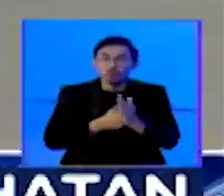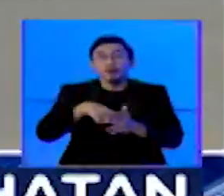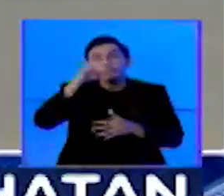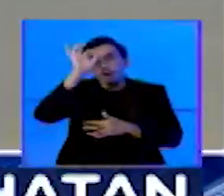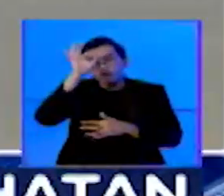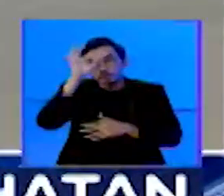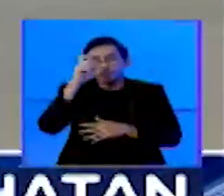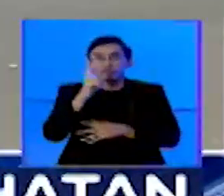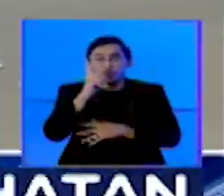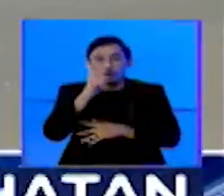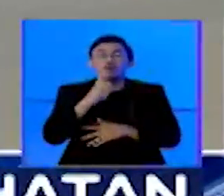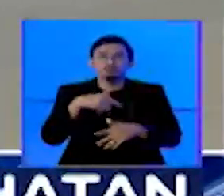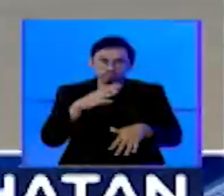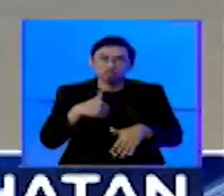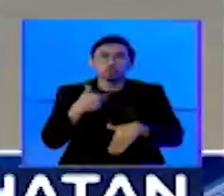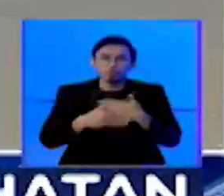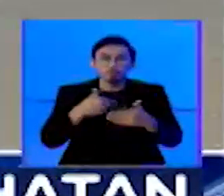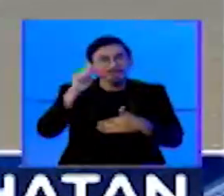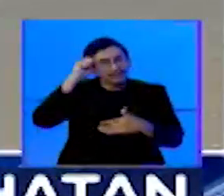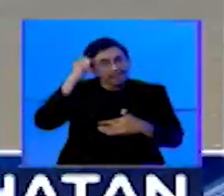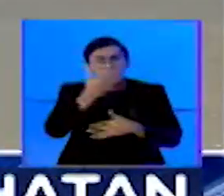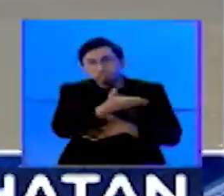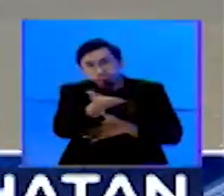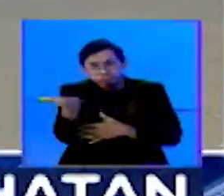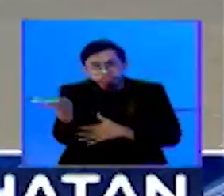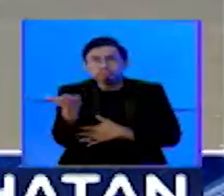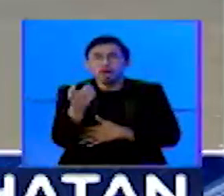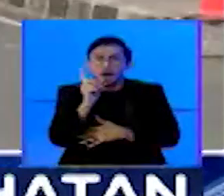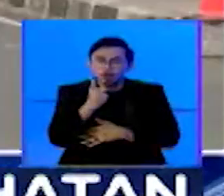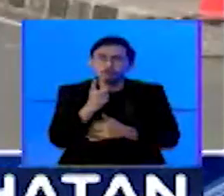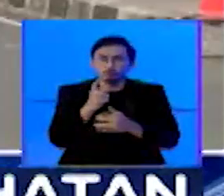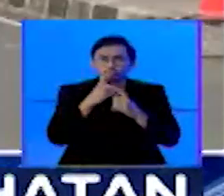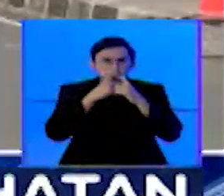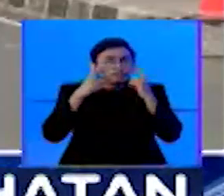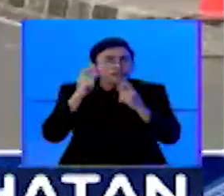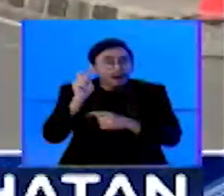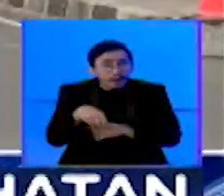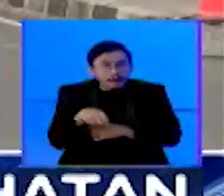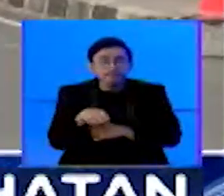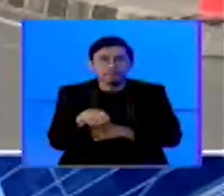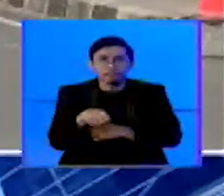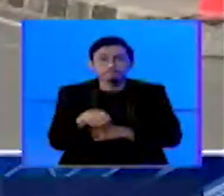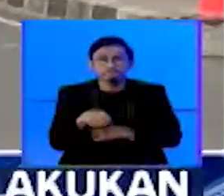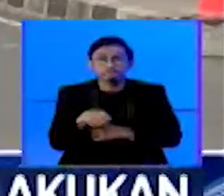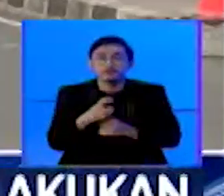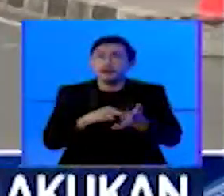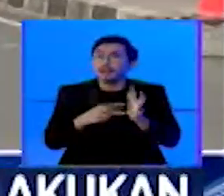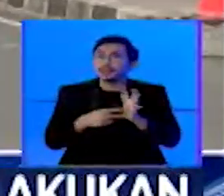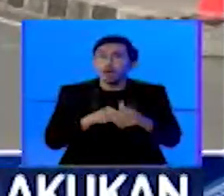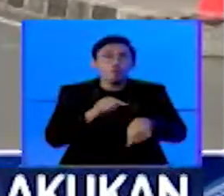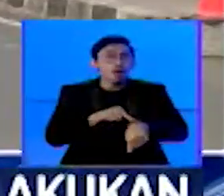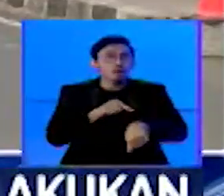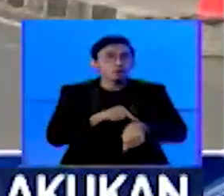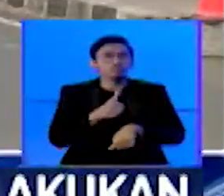Bogor terus menghimbau kepada masyarakat untuk bisa memanfaatkan waktu perjalanan mereka, yakni dengan melihat